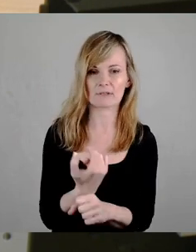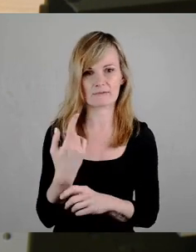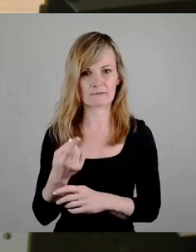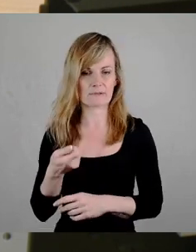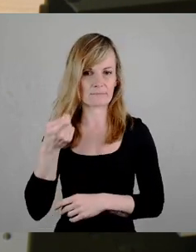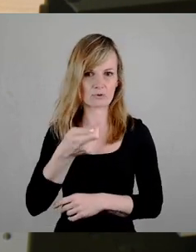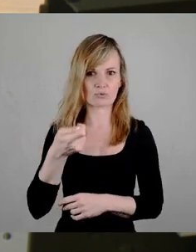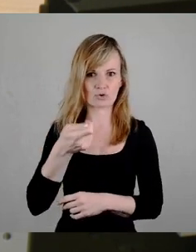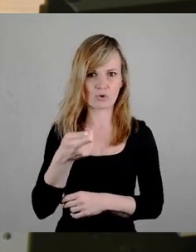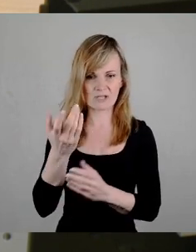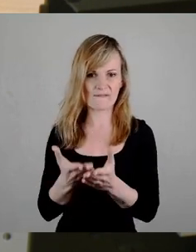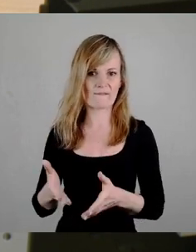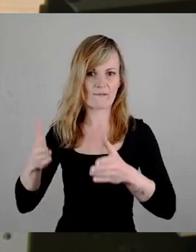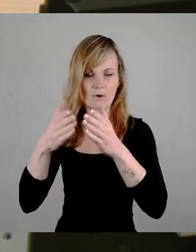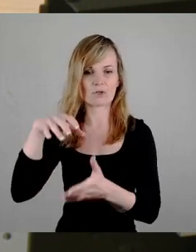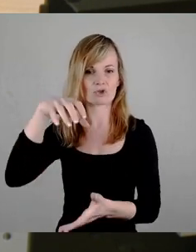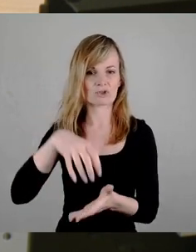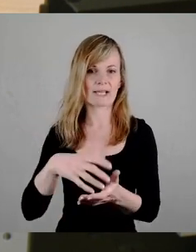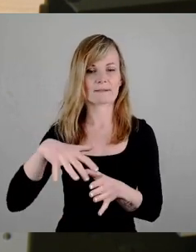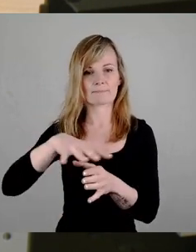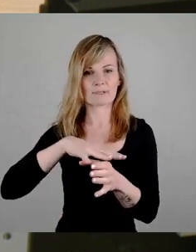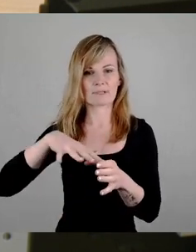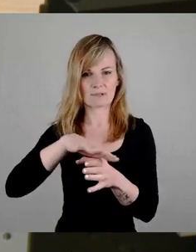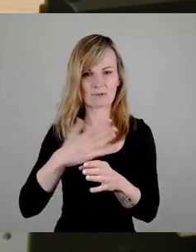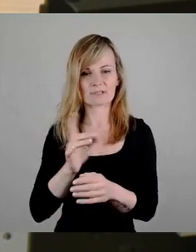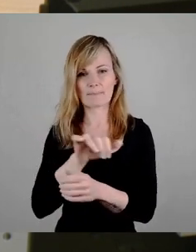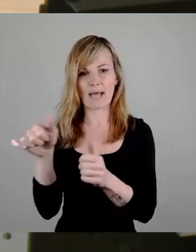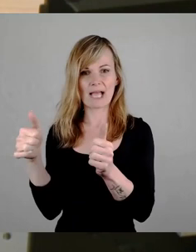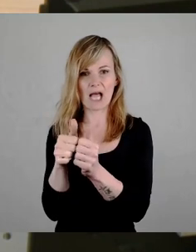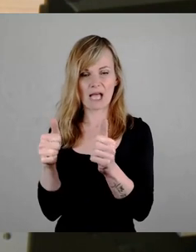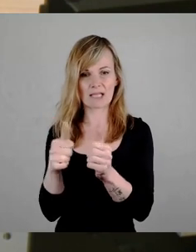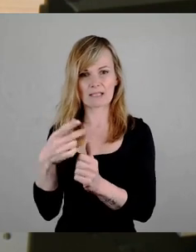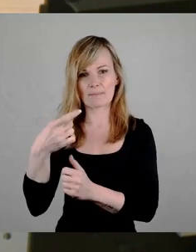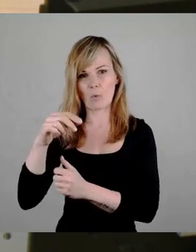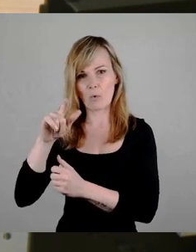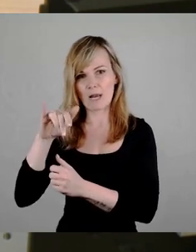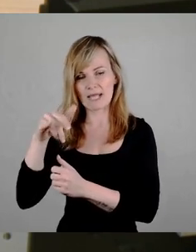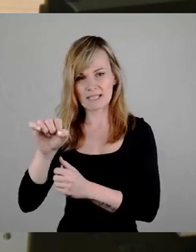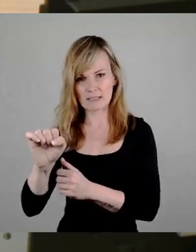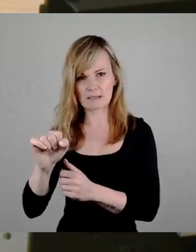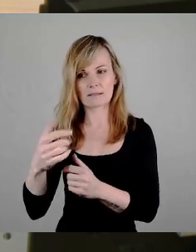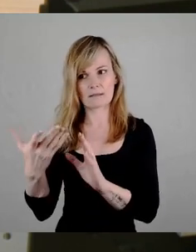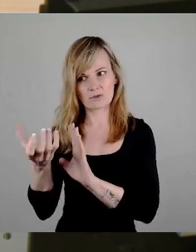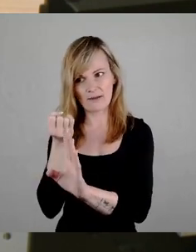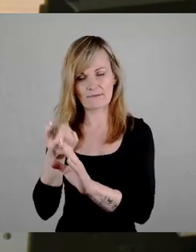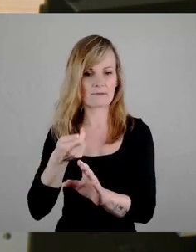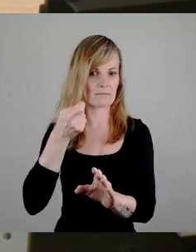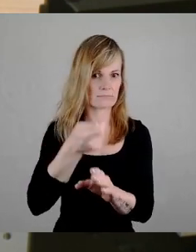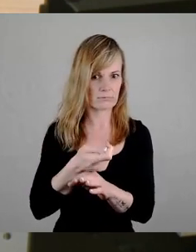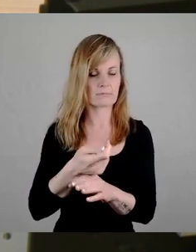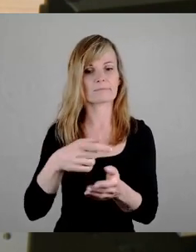dem Fonds des Stadtbezirksbeirates Prolis erwirkt. Damit war die Öffnung der Halle erst einmal gerettet.